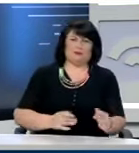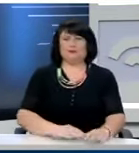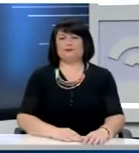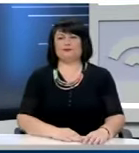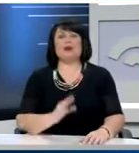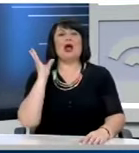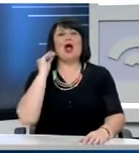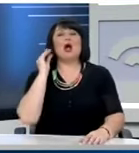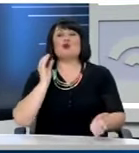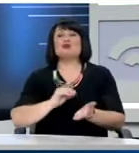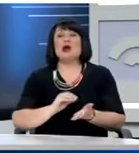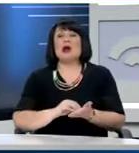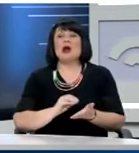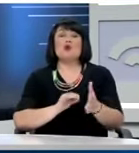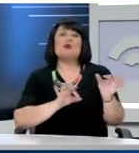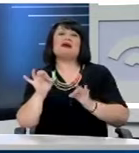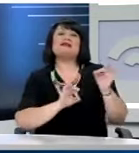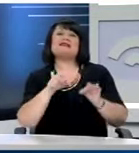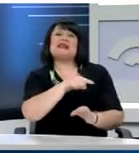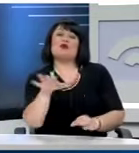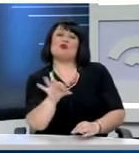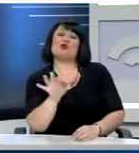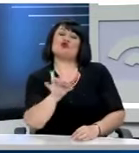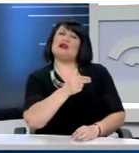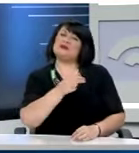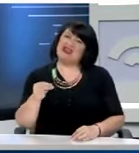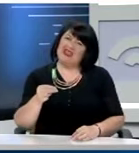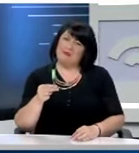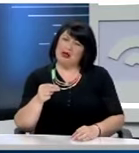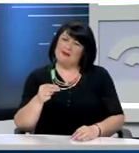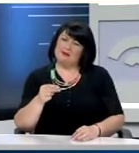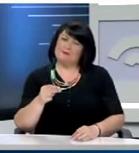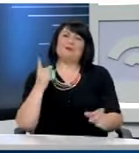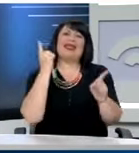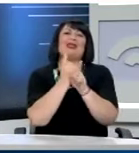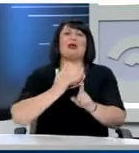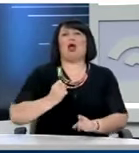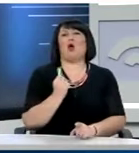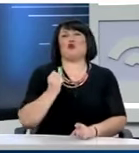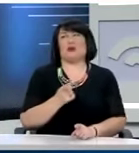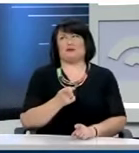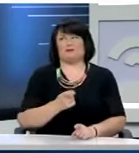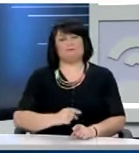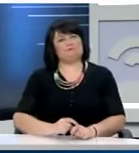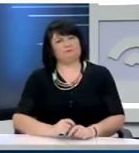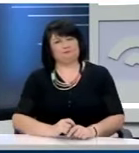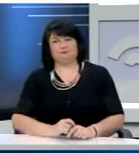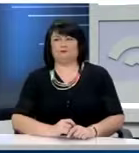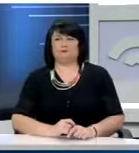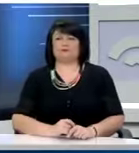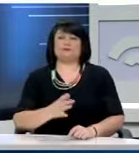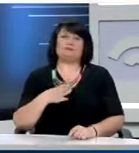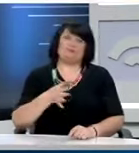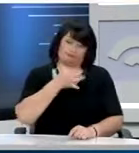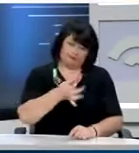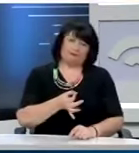Άκουσα επίσης το σχέδιό σας για τις προσλήψεις στην ειδική αγωγή. Και θα ήθελα